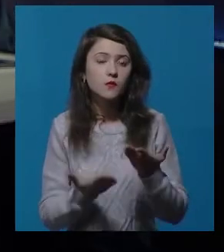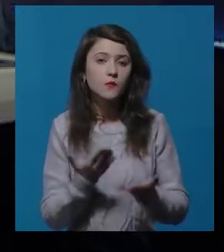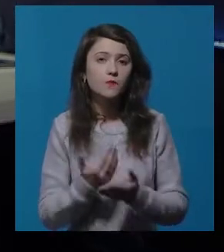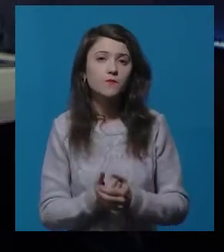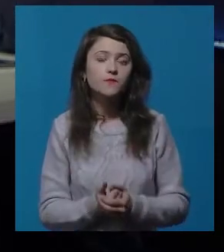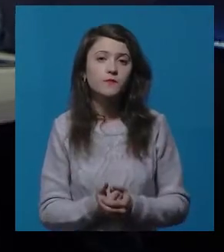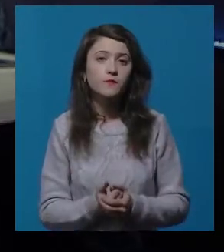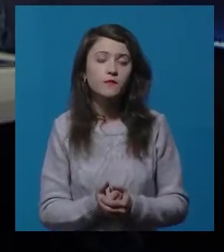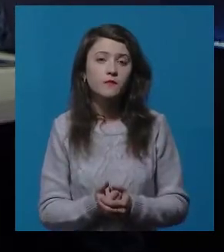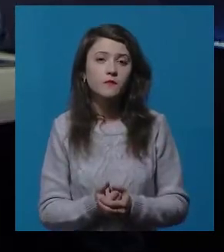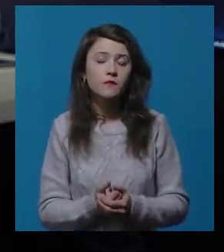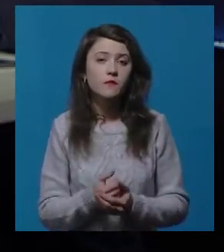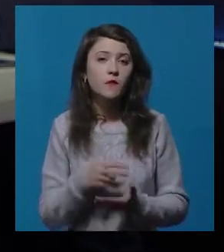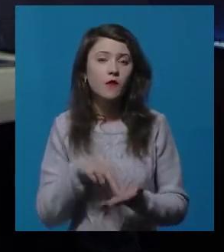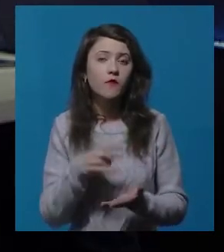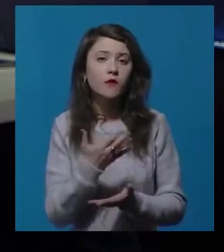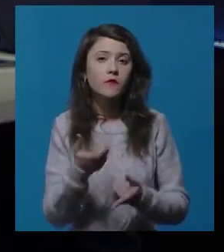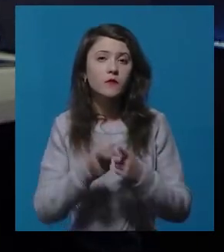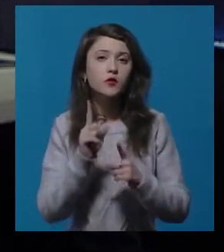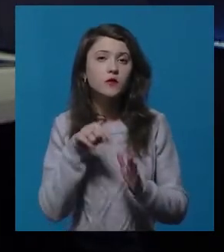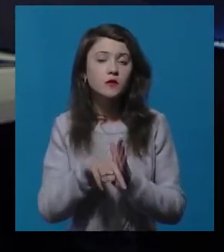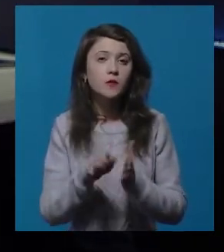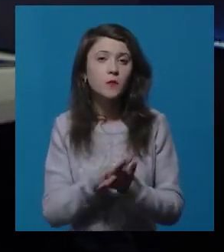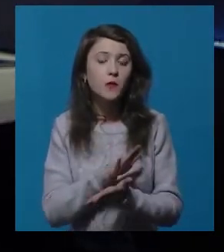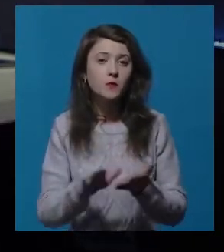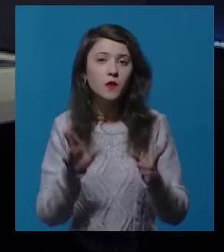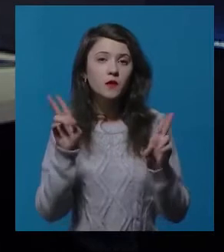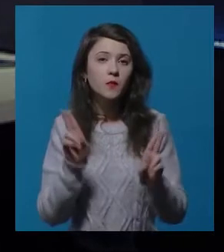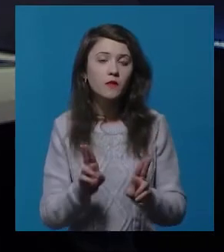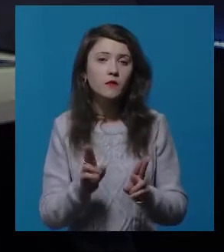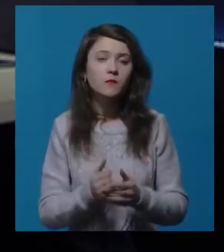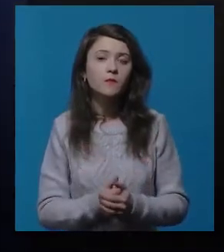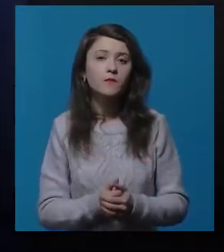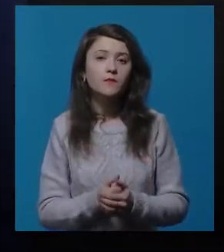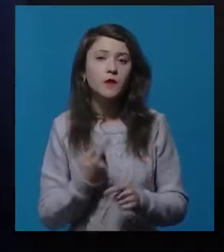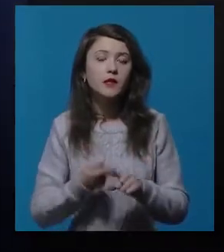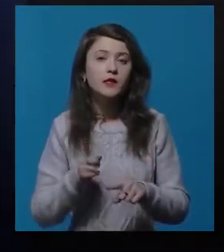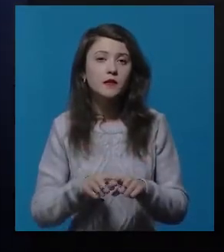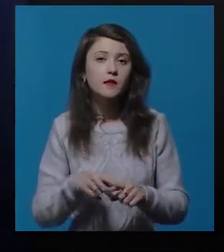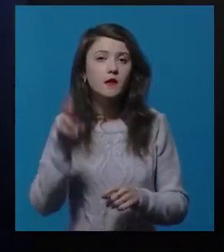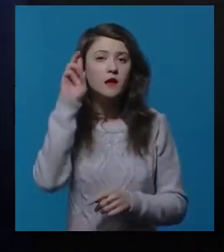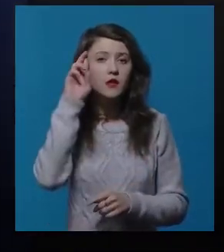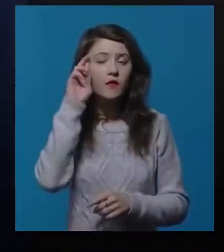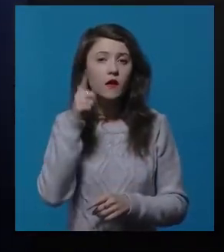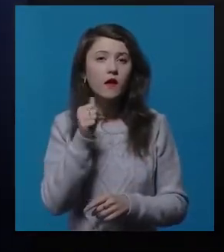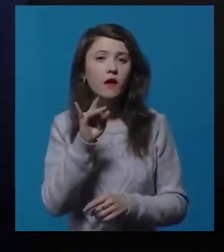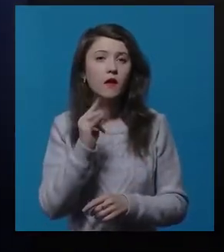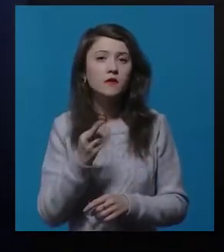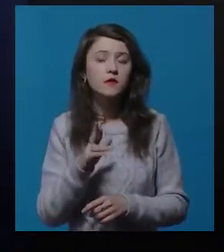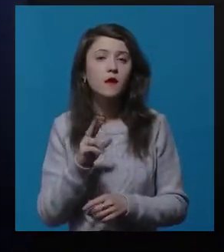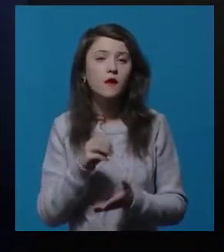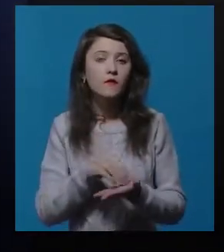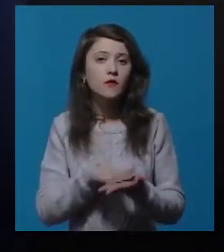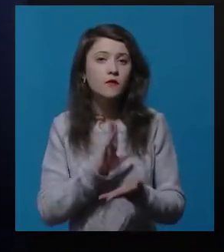на вашій відповіді, то що таке власне безоплатна та правова допомога? Безоплатна правова допомога – це державна гарантія, яка визначена в